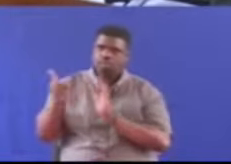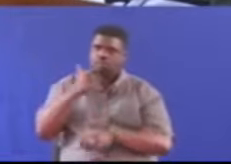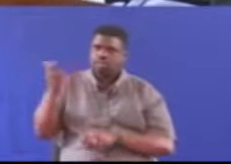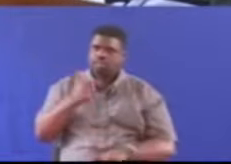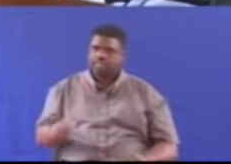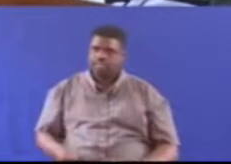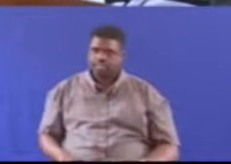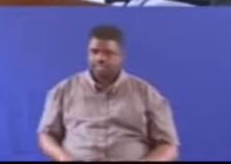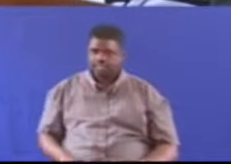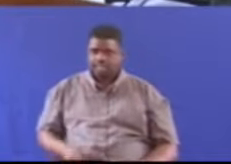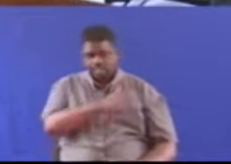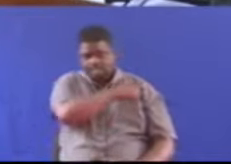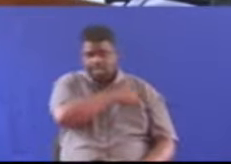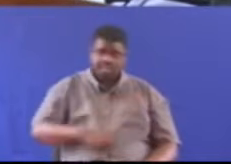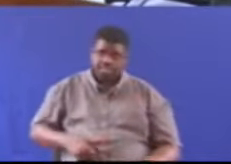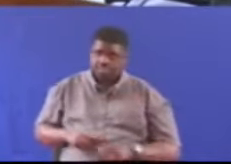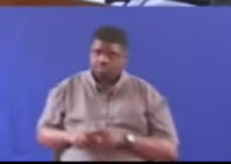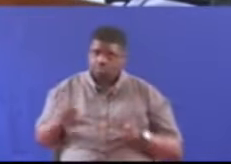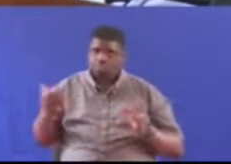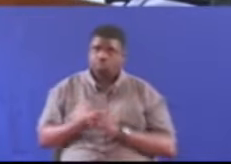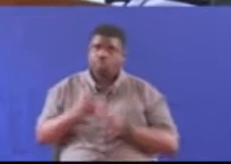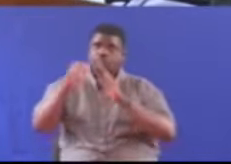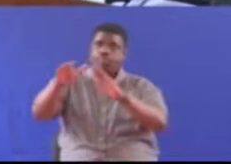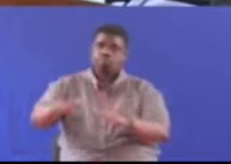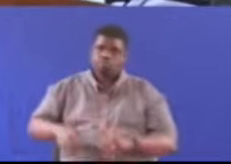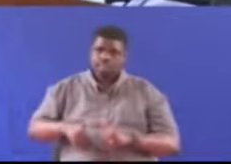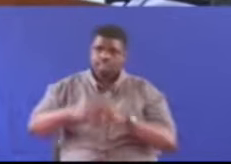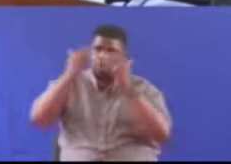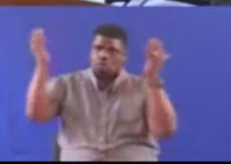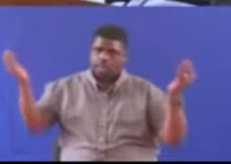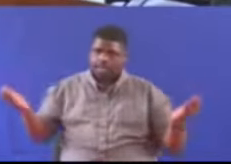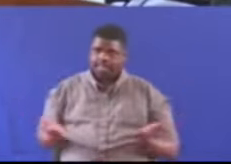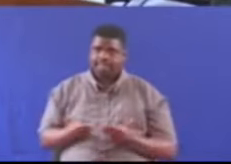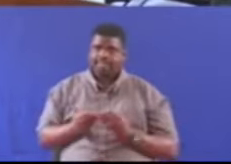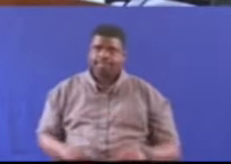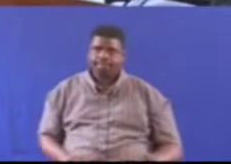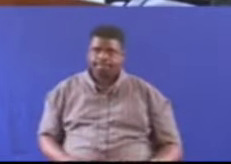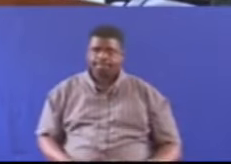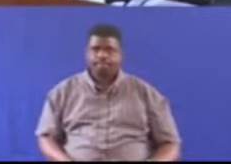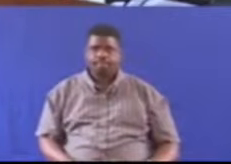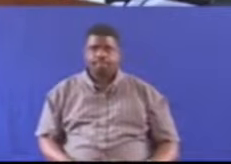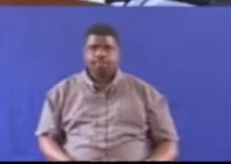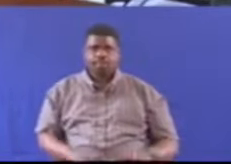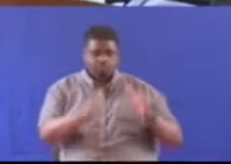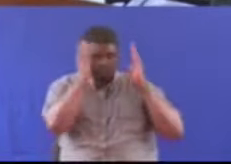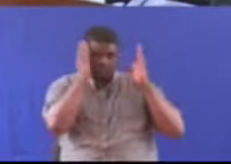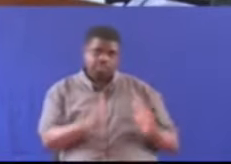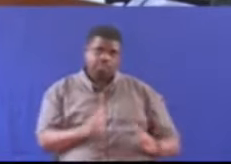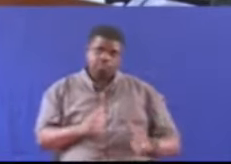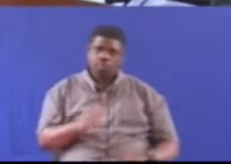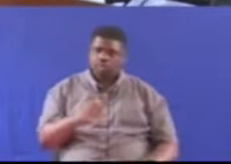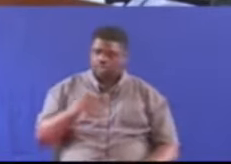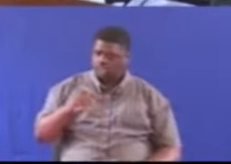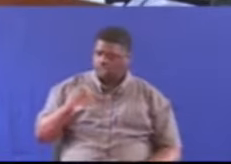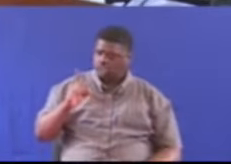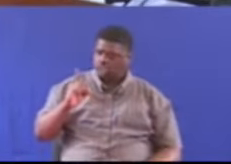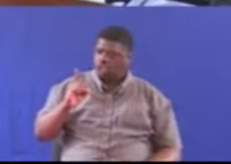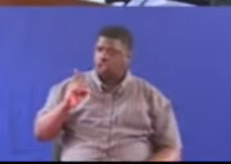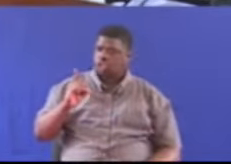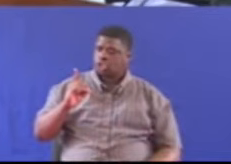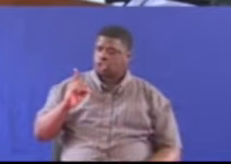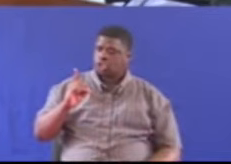wa Mabunge wa Umoja wa Mabunge Duniani, Mheshimiwa Dr. Mashaka